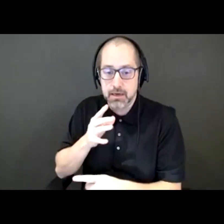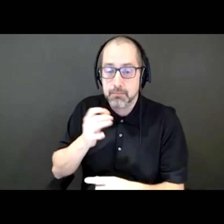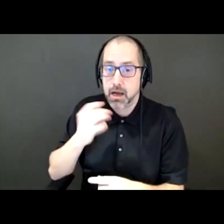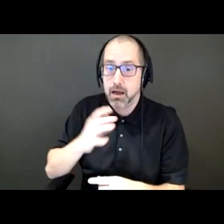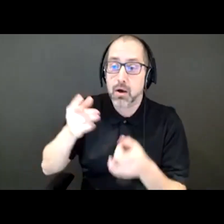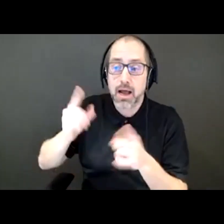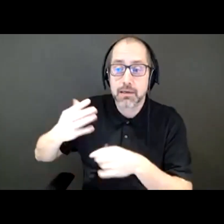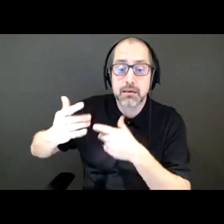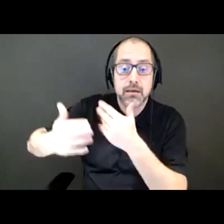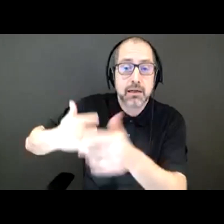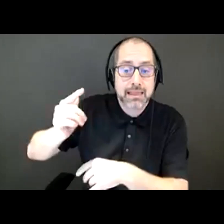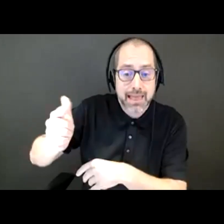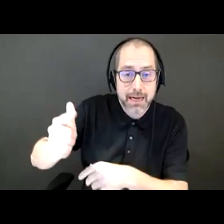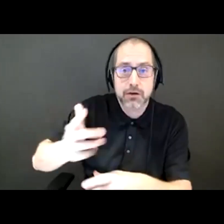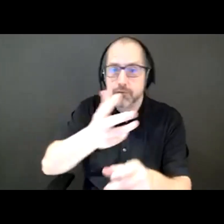plein